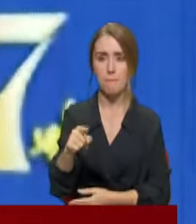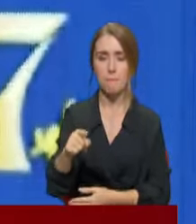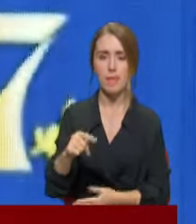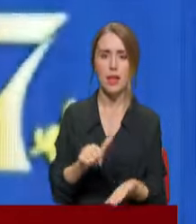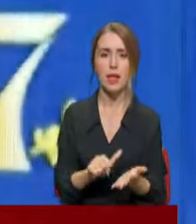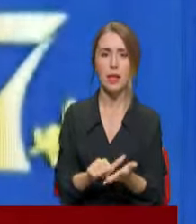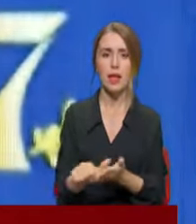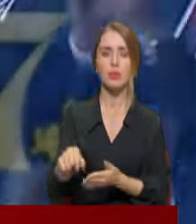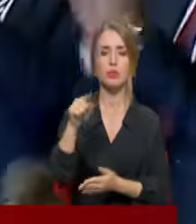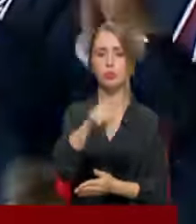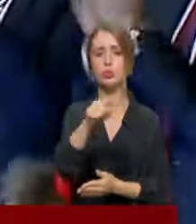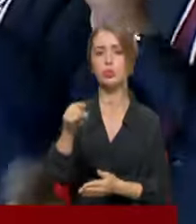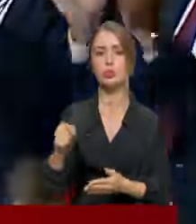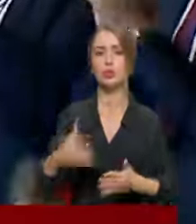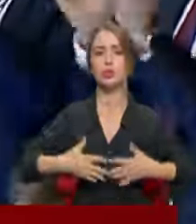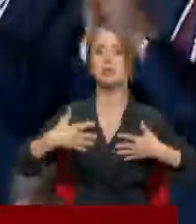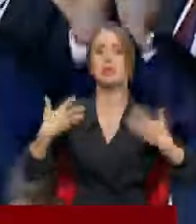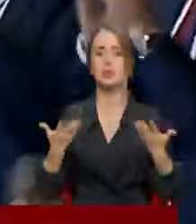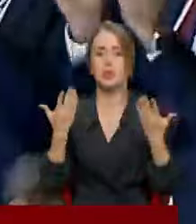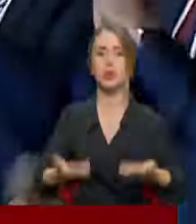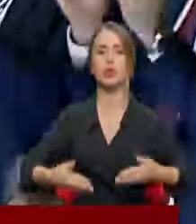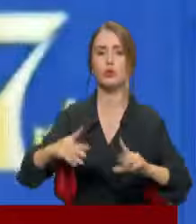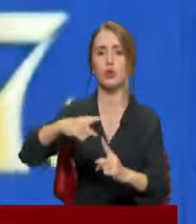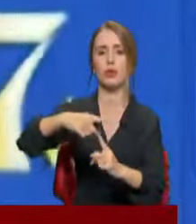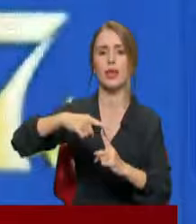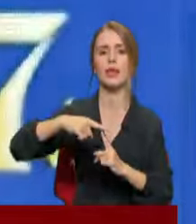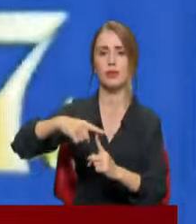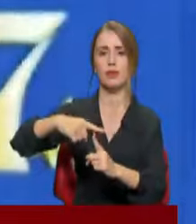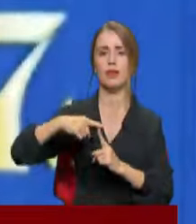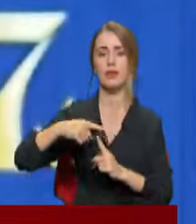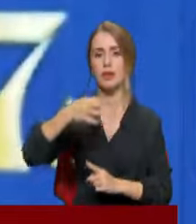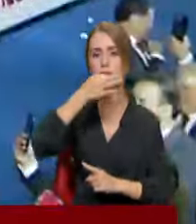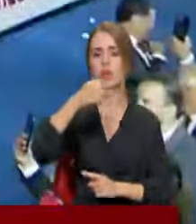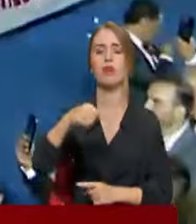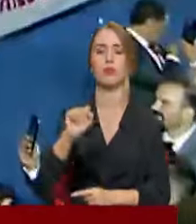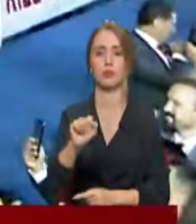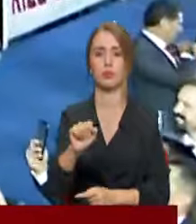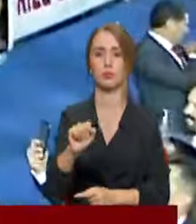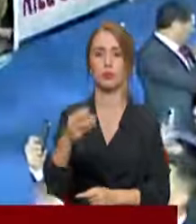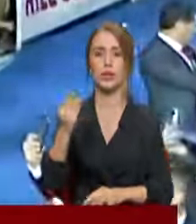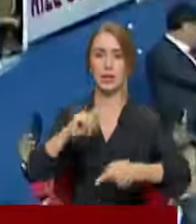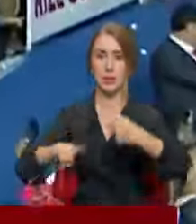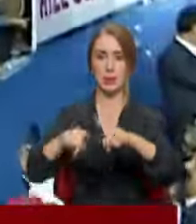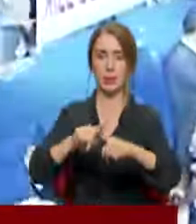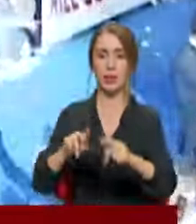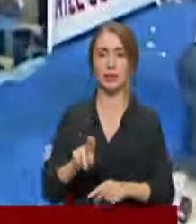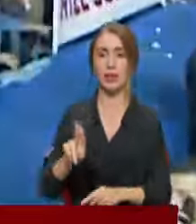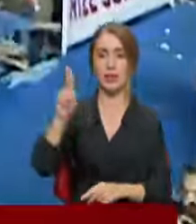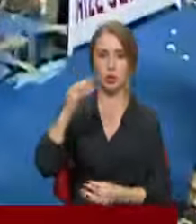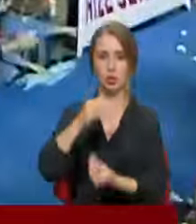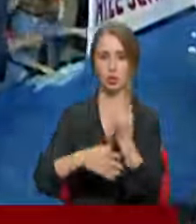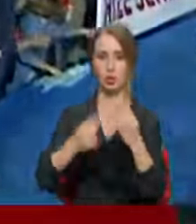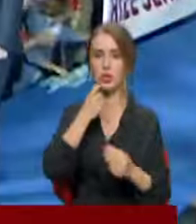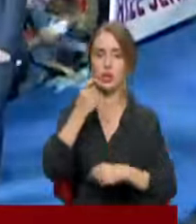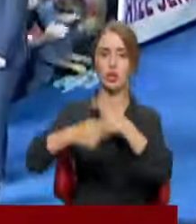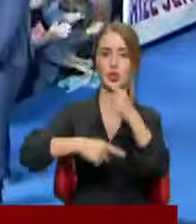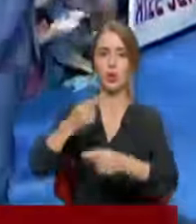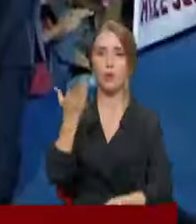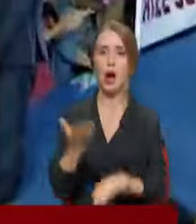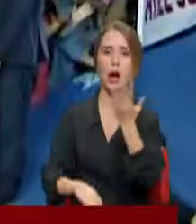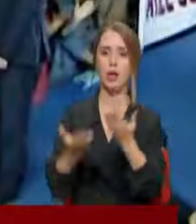tümüyle reddediyorum. Kuru tehditlere pabuç bırakmayacağım. İyi Parti 7. kuruluş yıl dönümünü